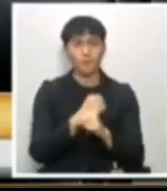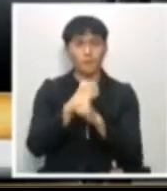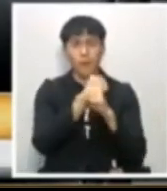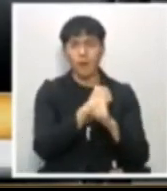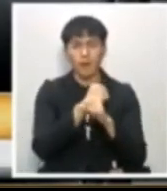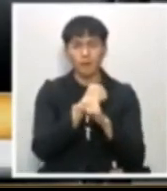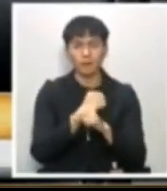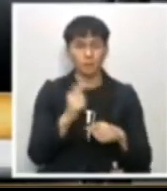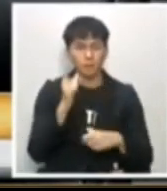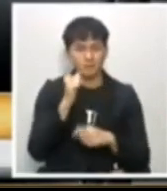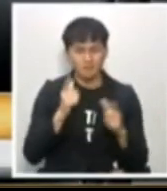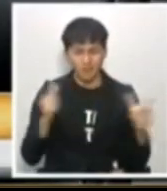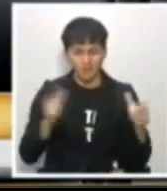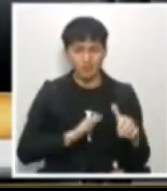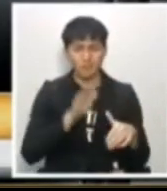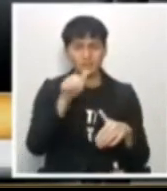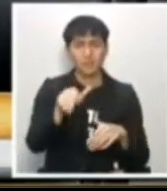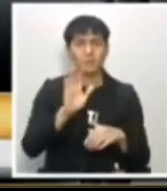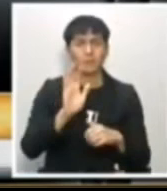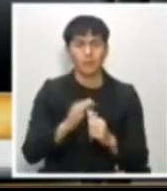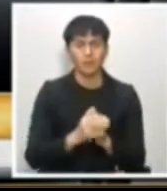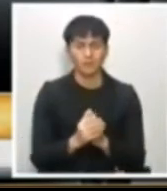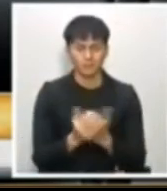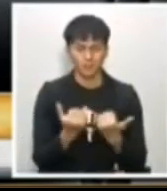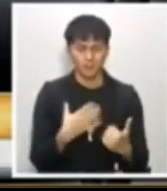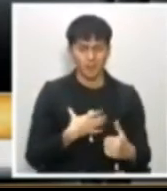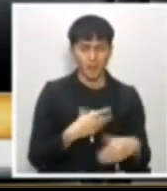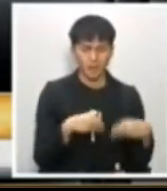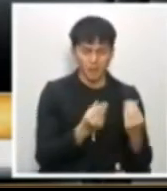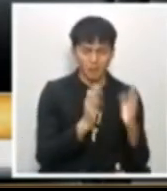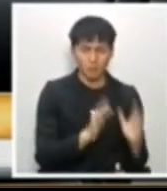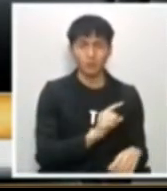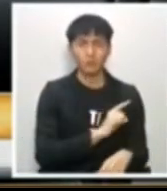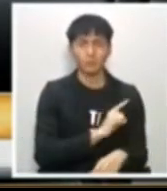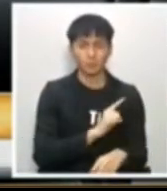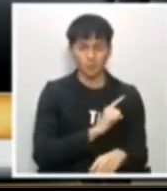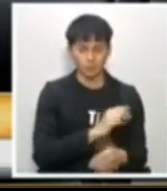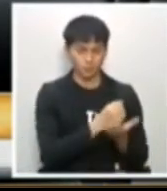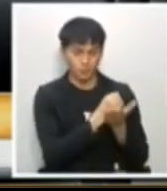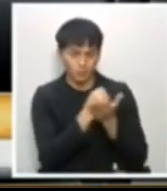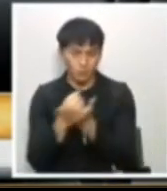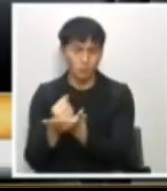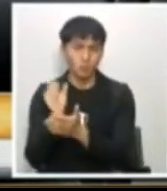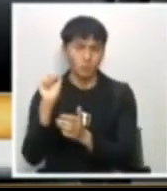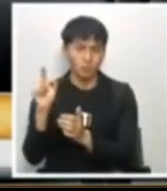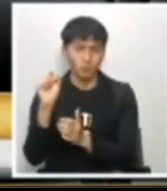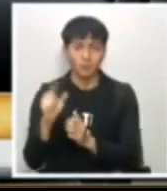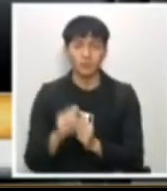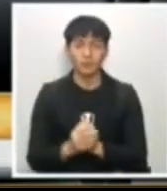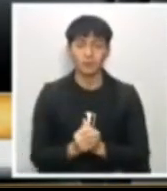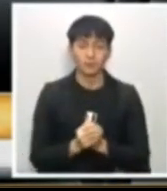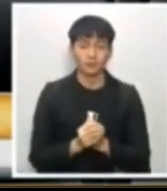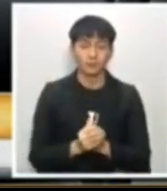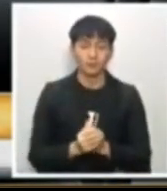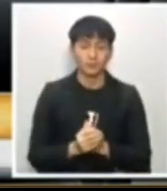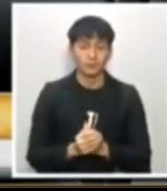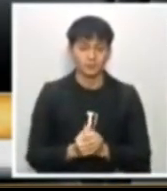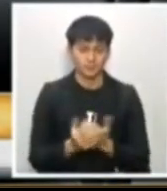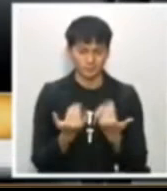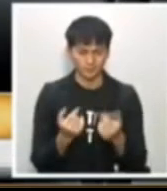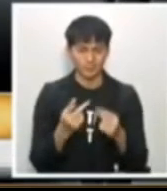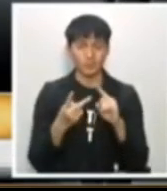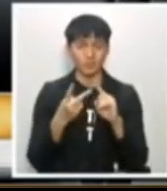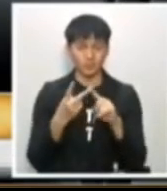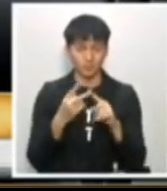กในการข้ามไปได้นะคะก็ขอให้หน่วยงานที่เกี่ยวข้องเนี่ยเข้าไปดูโดยด่วนเลยนะคะอีกเรื่องค่ะท่านประธานเป็นการซ่อมแ